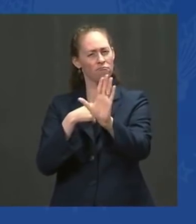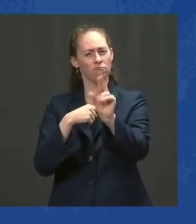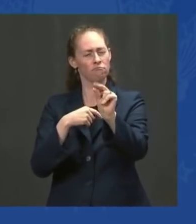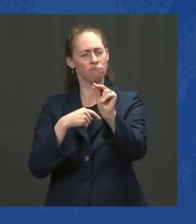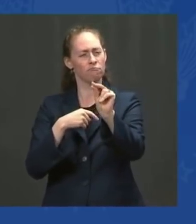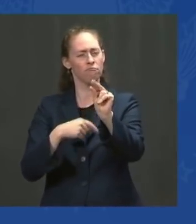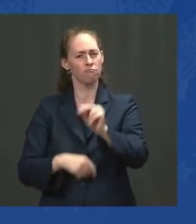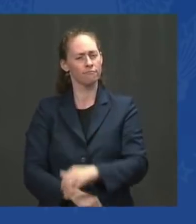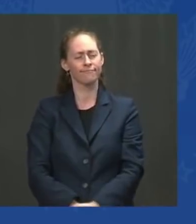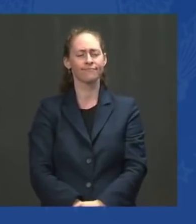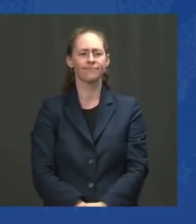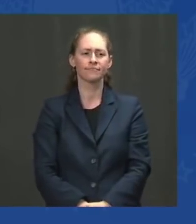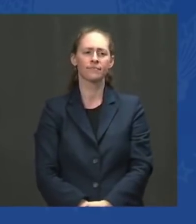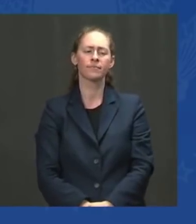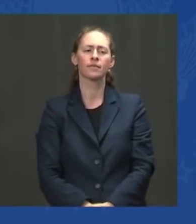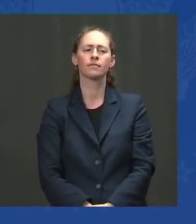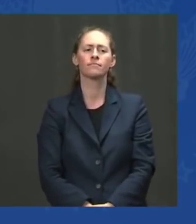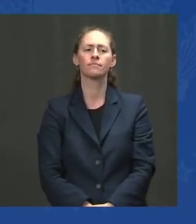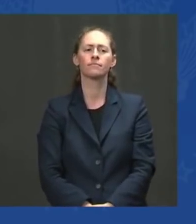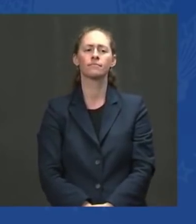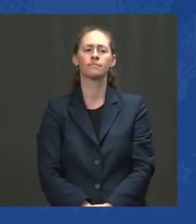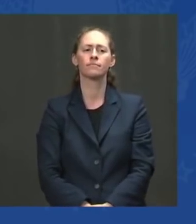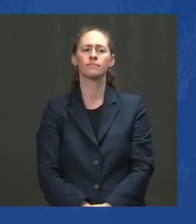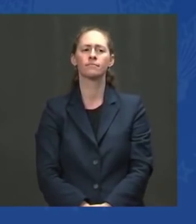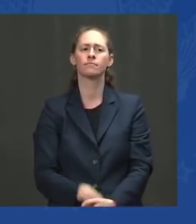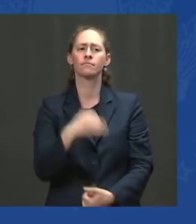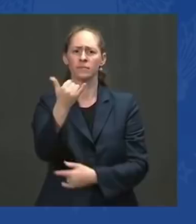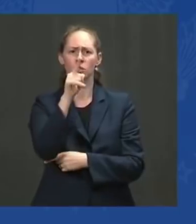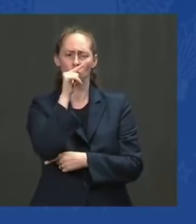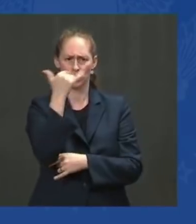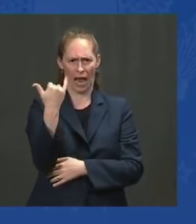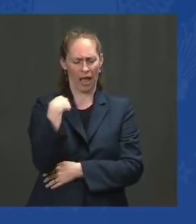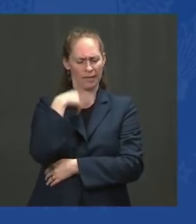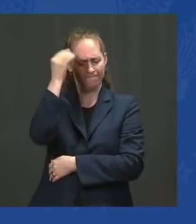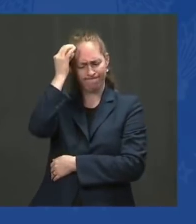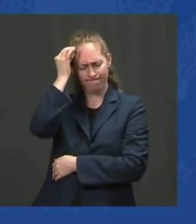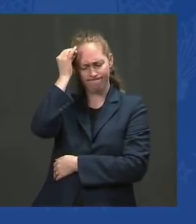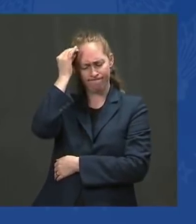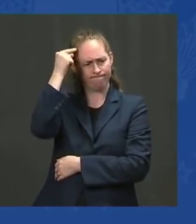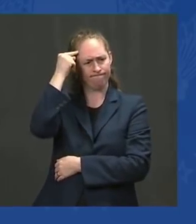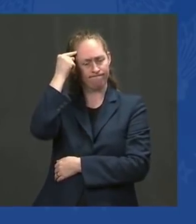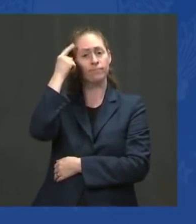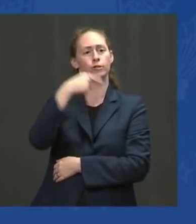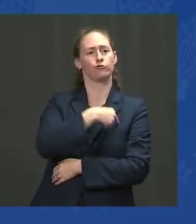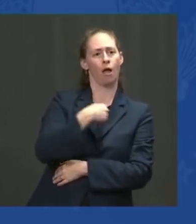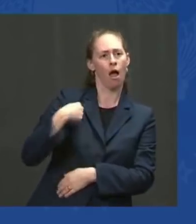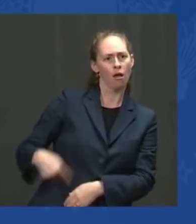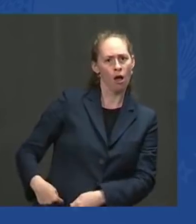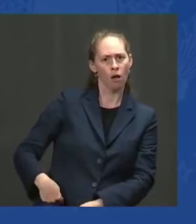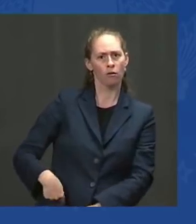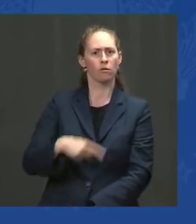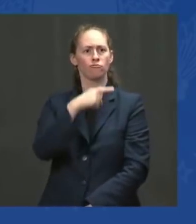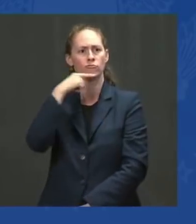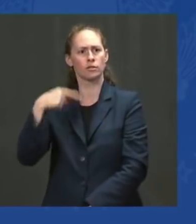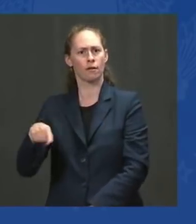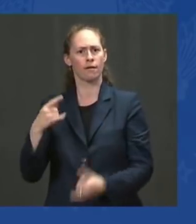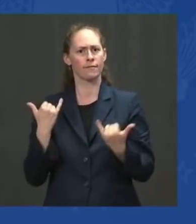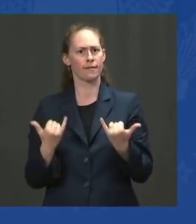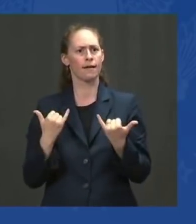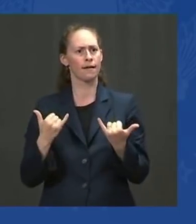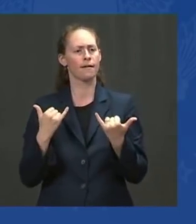当的一面，说我会负我应该负的责任，但是从法理上讲，